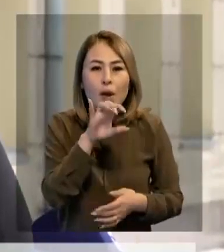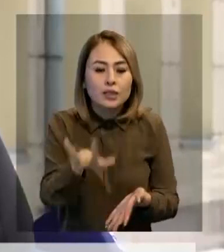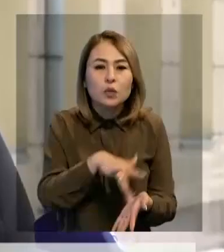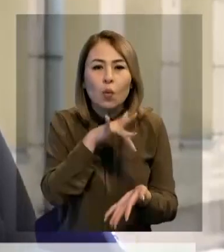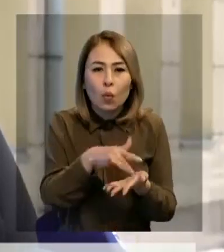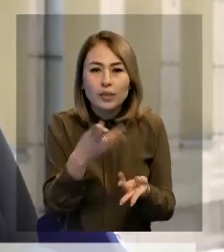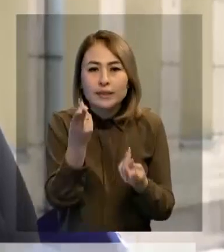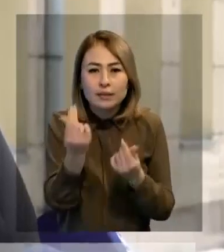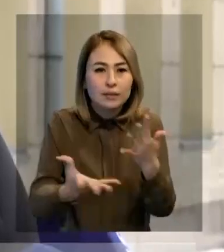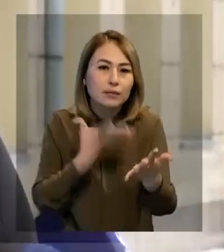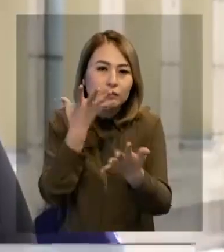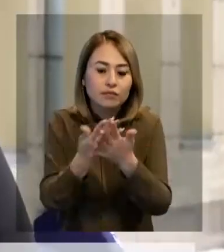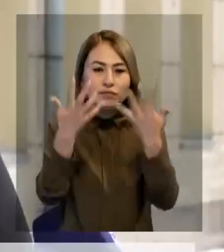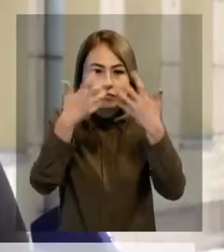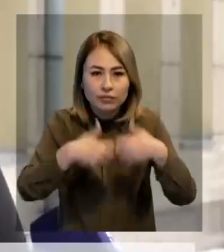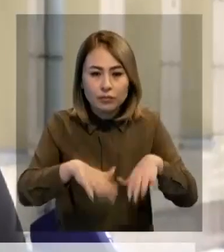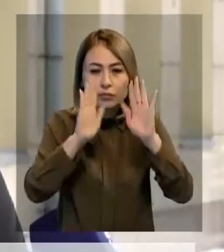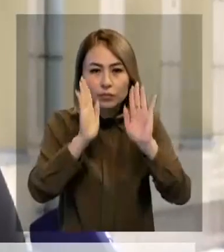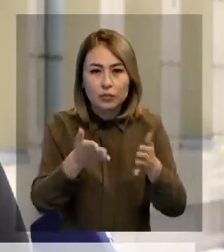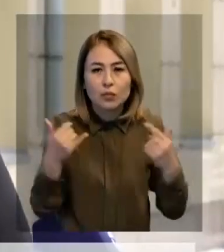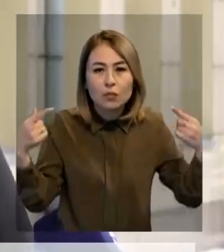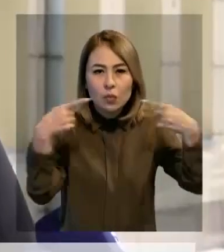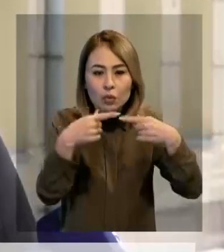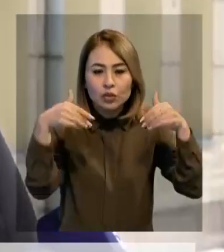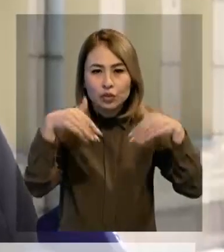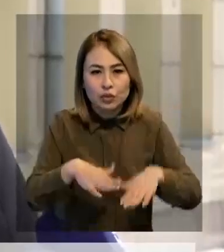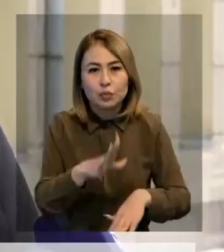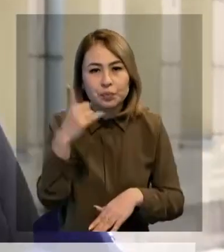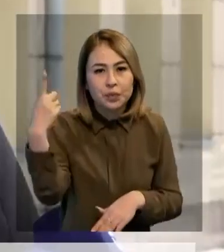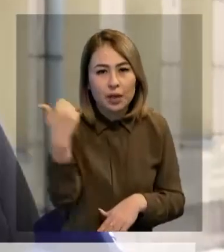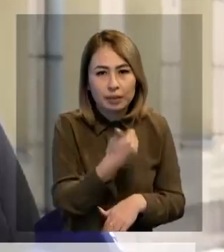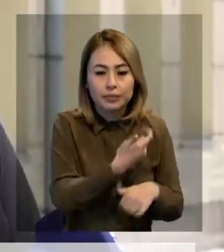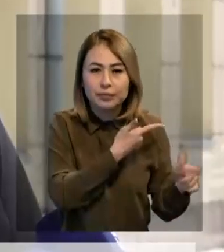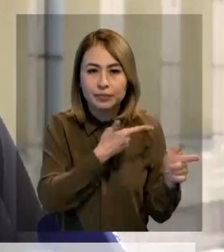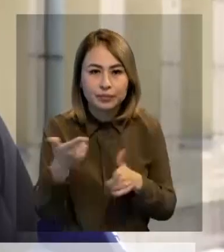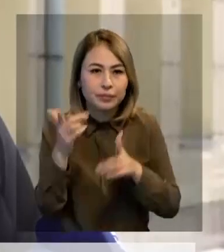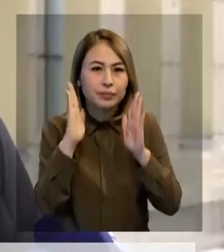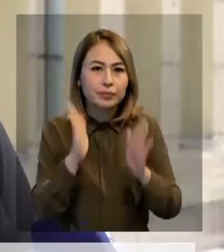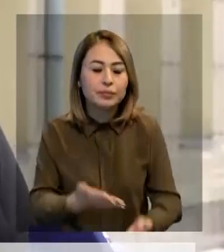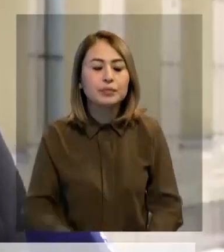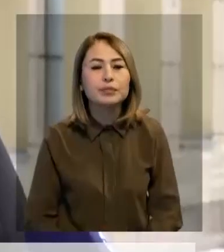ақысын қайта есептеу туралы ұсыныс жасаймыз. Нақты шешім бір аптаның ішінде қабылданады.